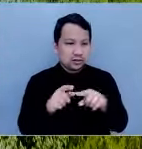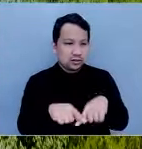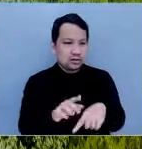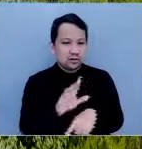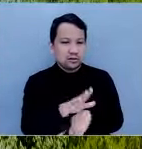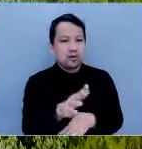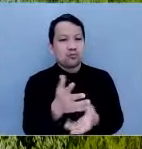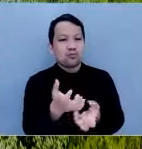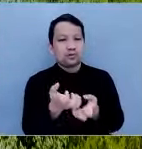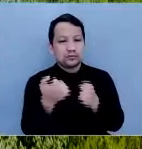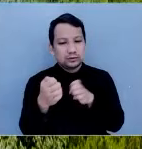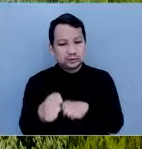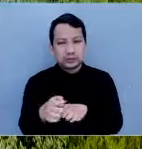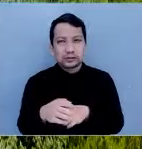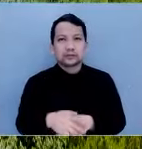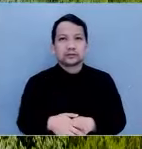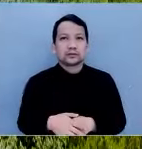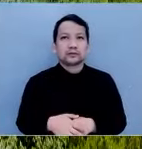gusto nila.